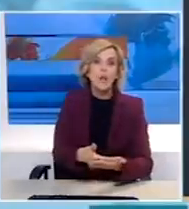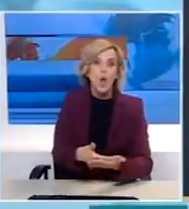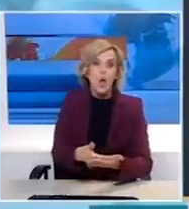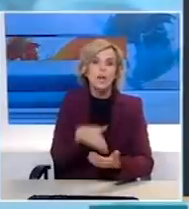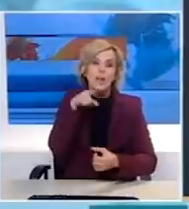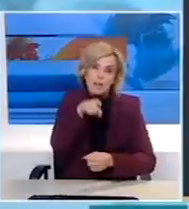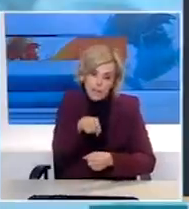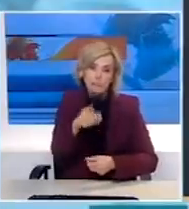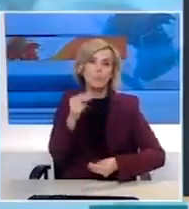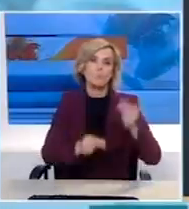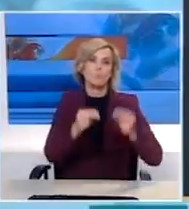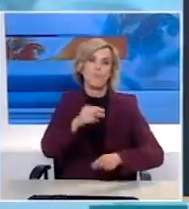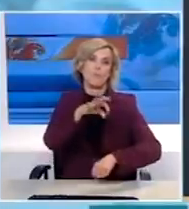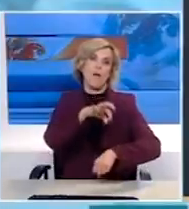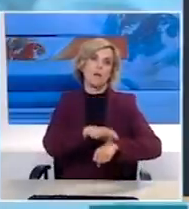και όταν είναι στον αναπνευστήρα.